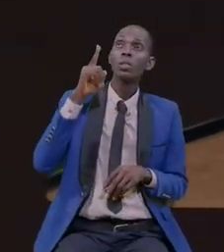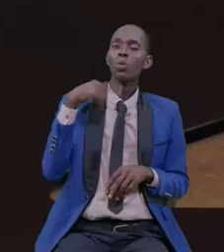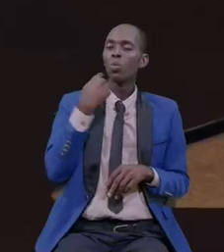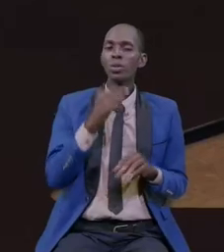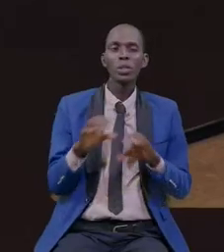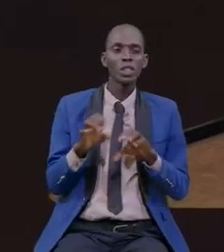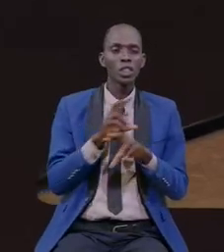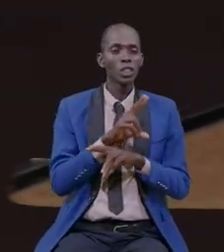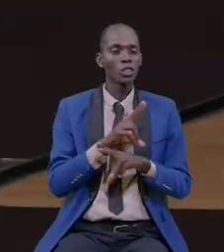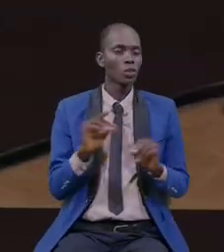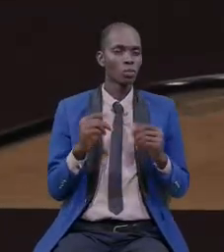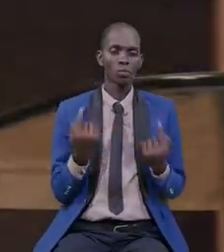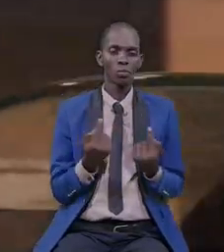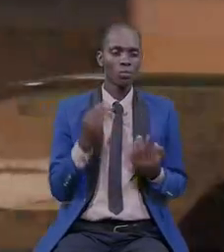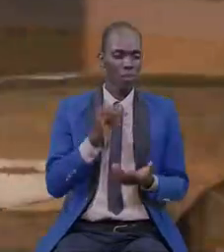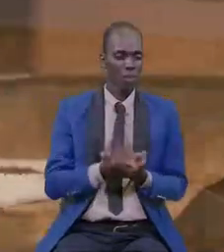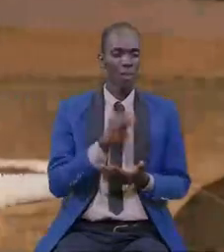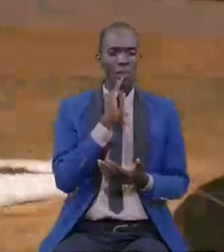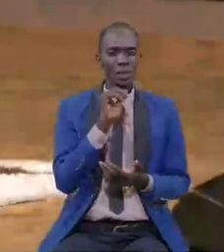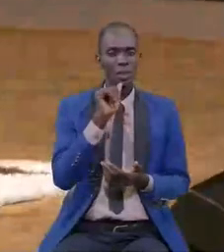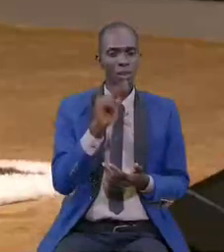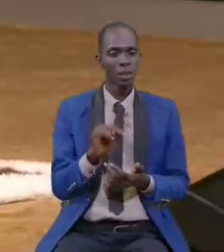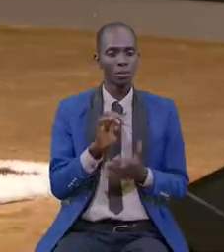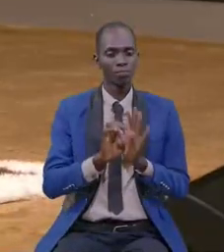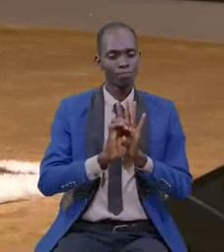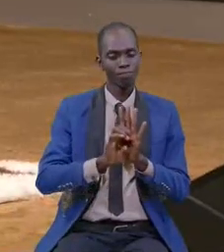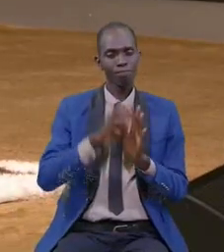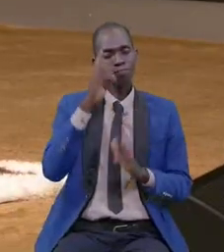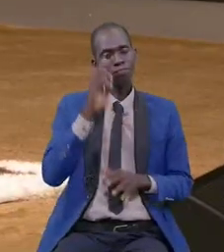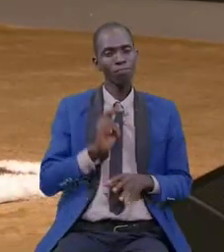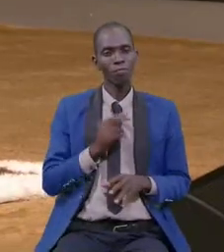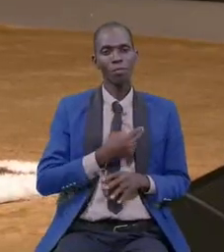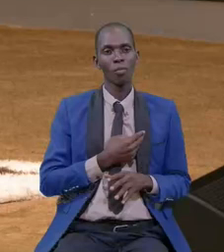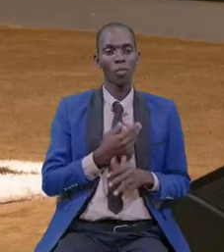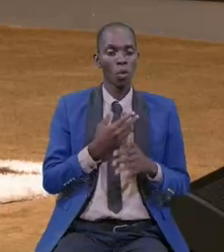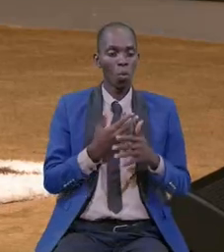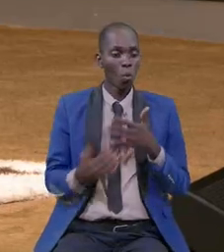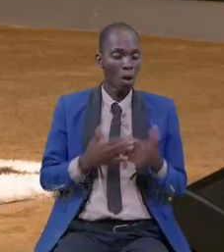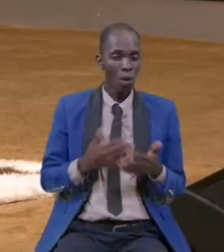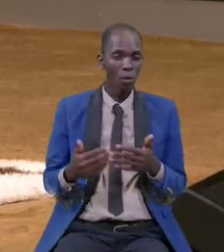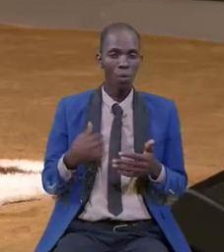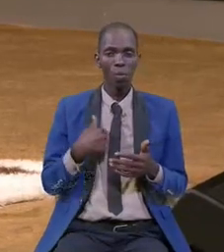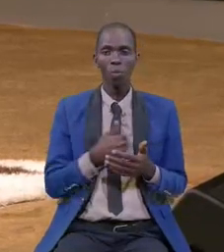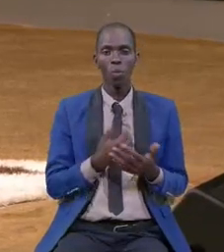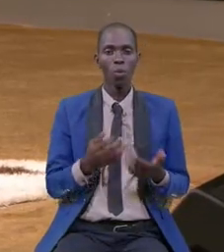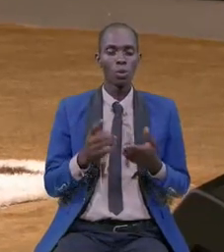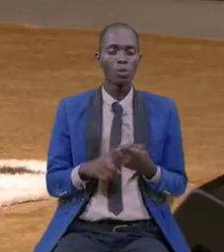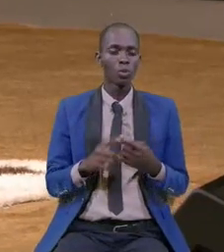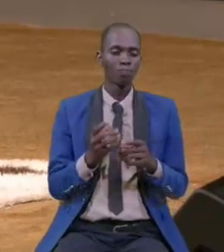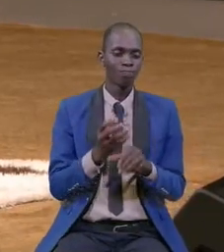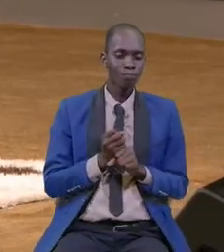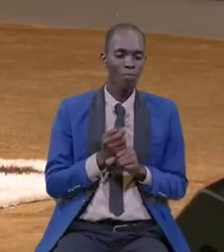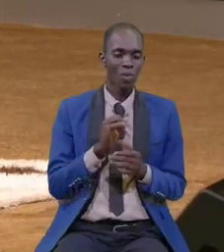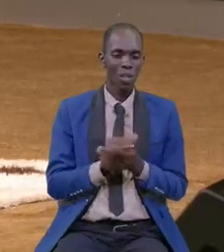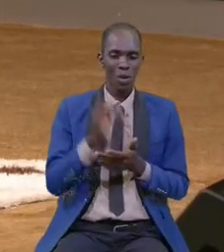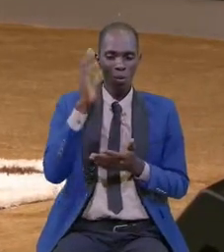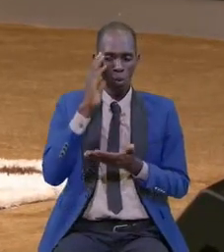commis de péchés ça c'est un exemple de pour nous quel que soit ce que nous voulons posséder qui va amener le